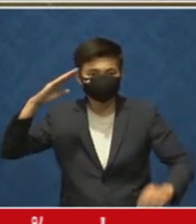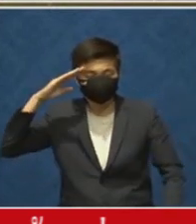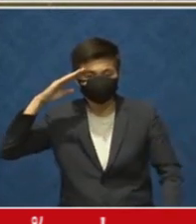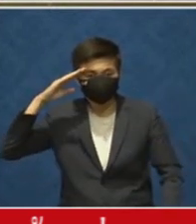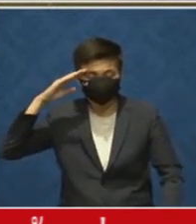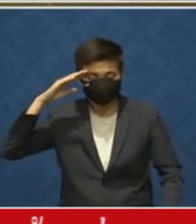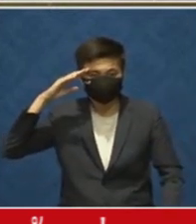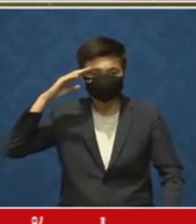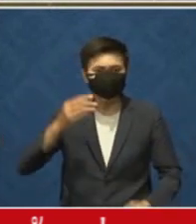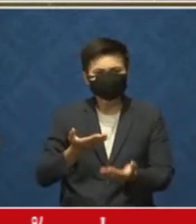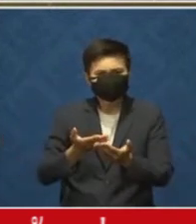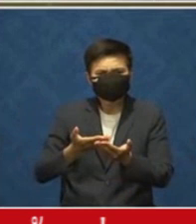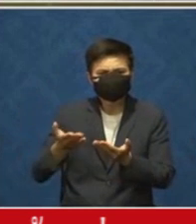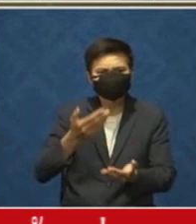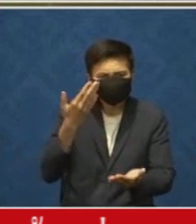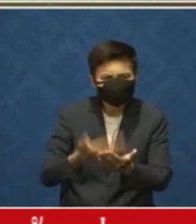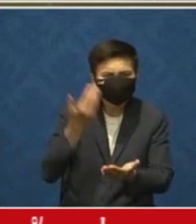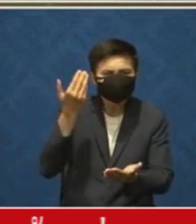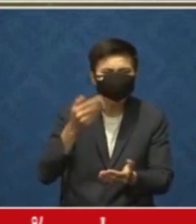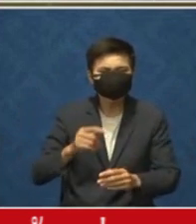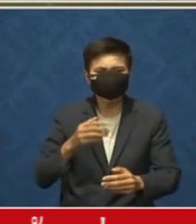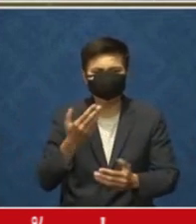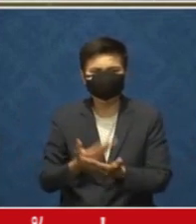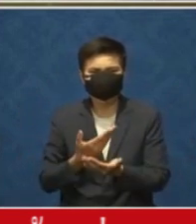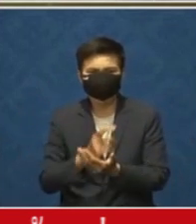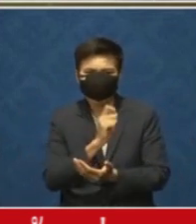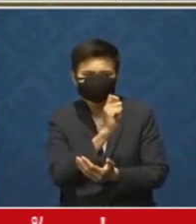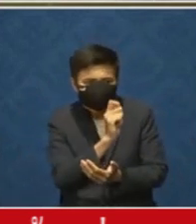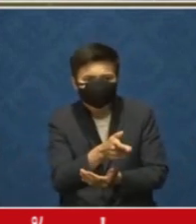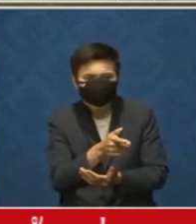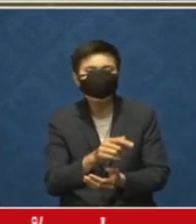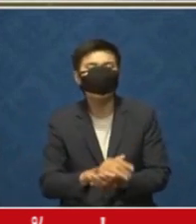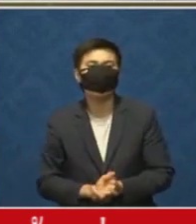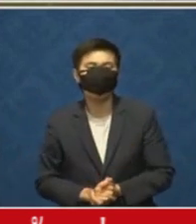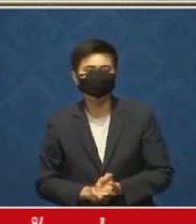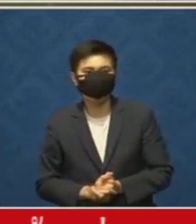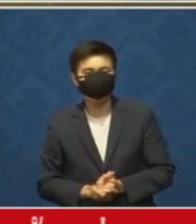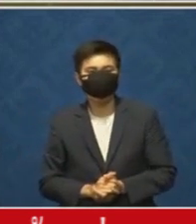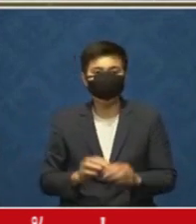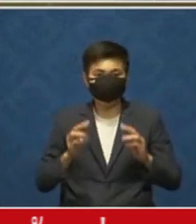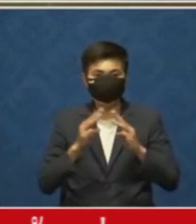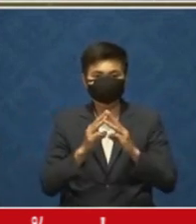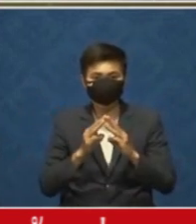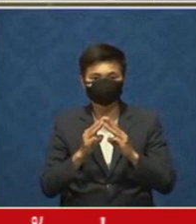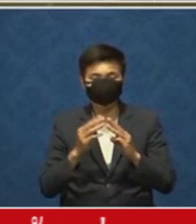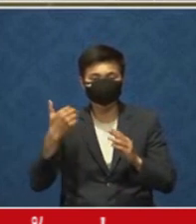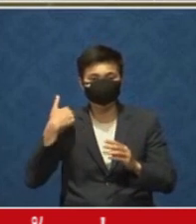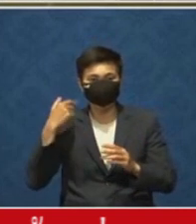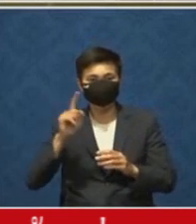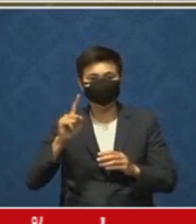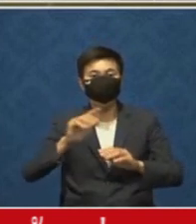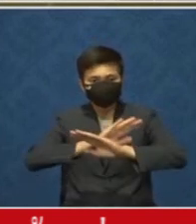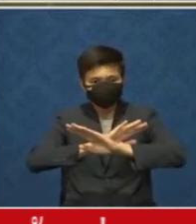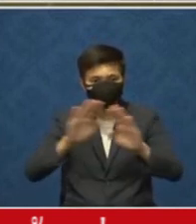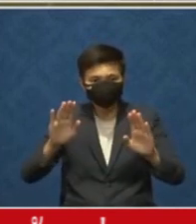แพงๆมานะครับจ่ายเงินเข้าไปนะครับทั้งที่สัญญาเนี่ยก็เปิดช่องนะครับที่ให้เราเนี่ยจะ